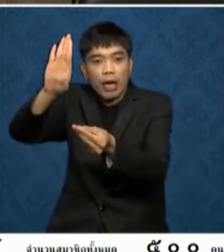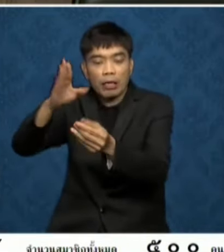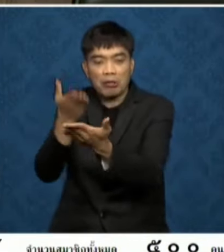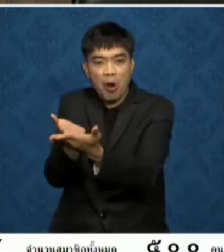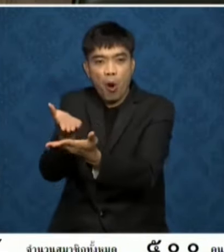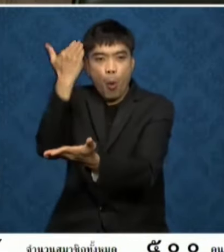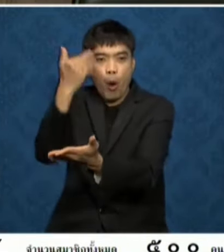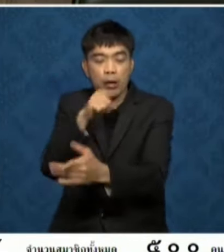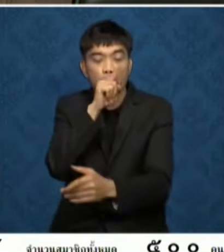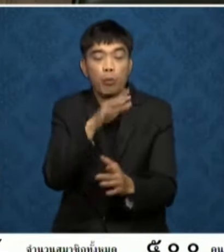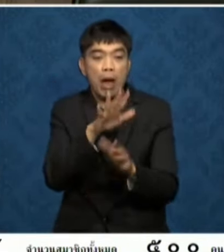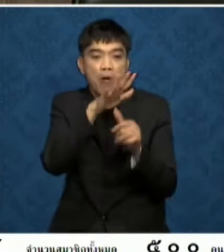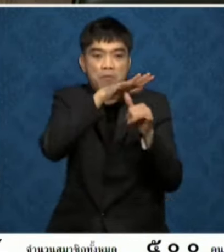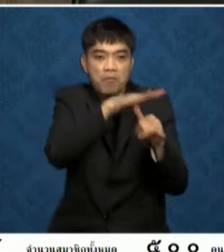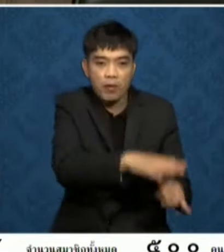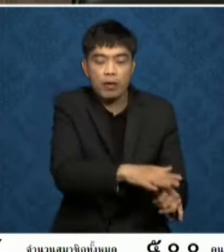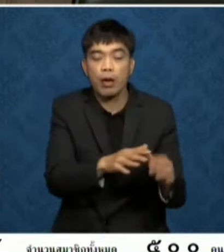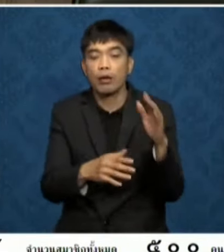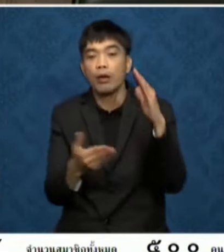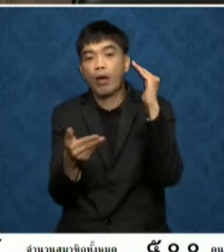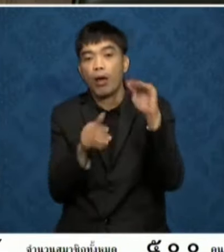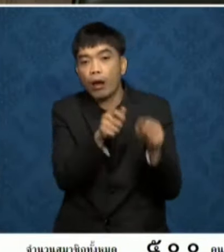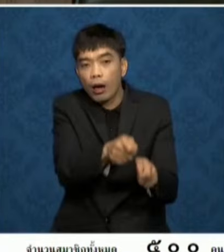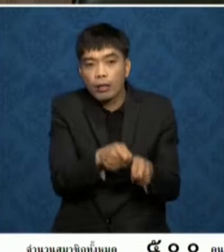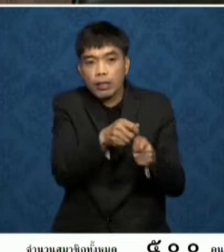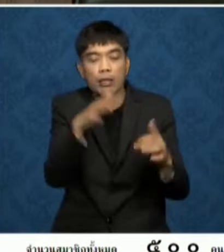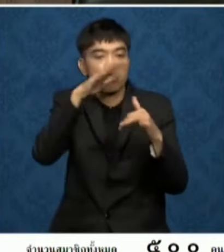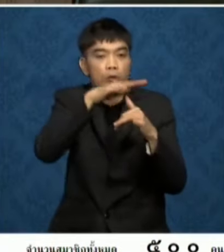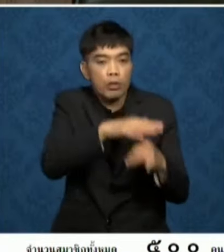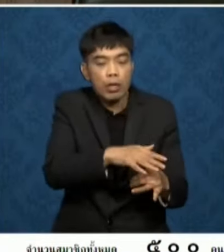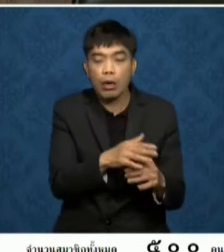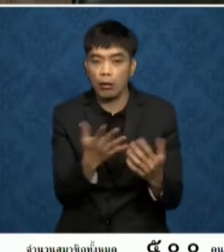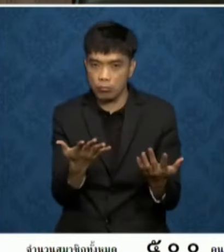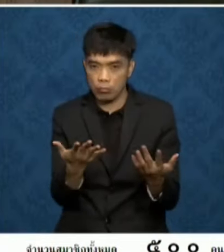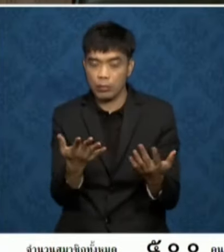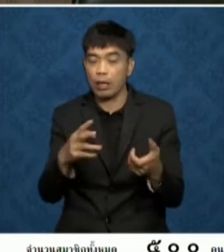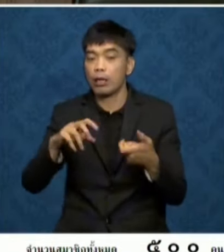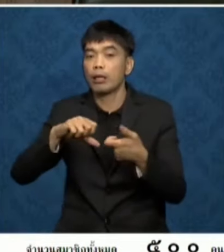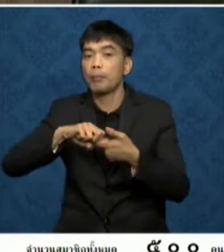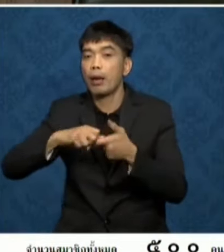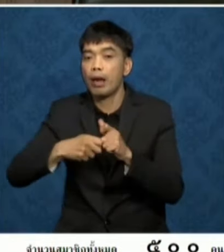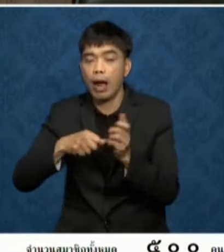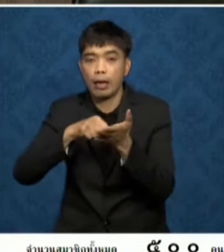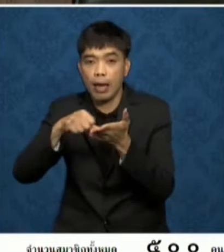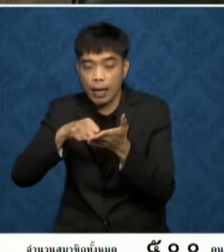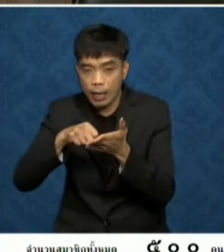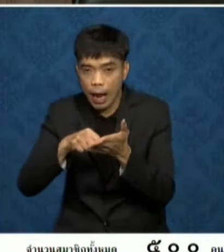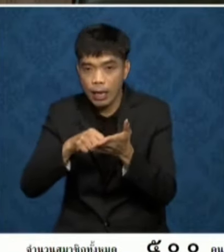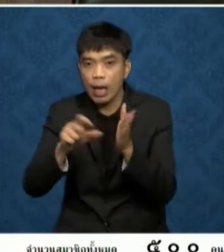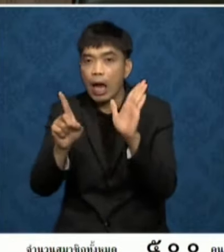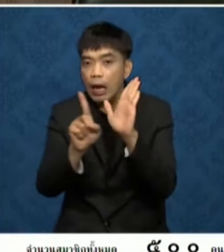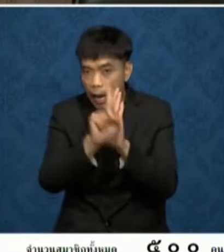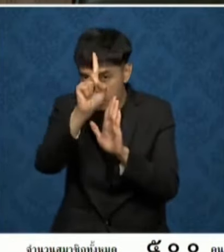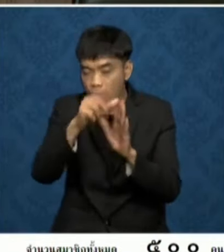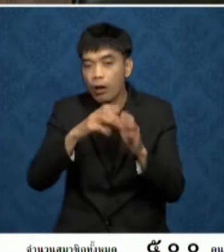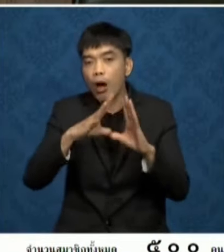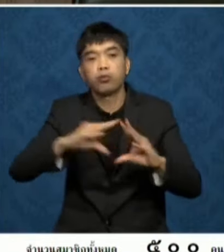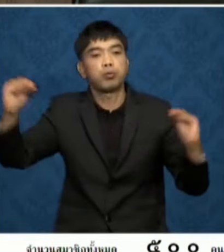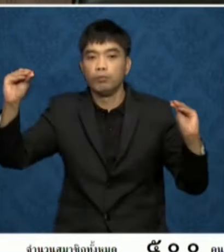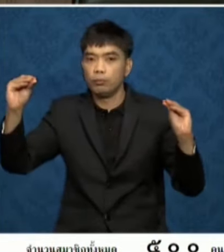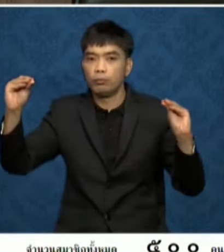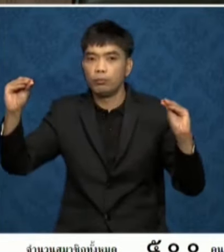ตรกรนี่แหละครับคือการแก้ไขปัญหา once and for all หรือครั้งเดียวแล้วหายไปเลย